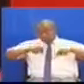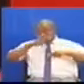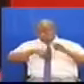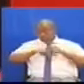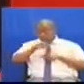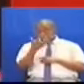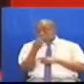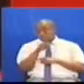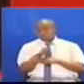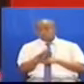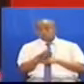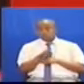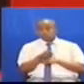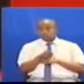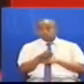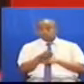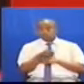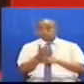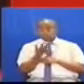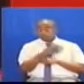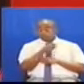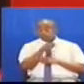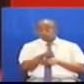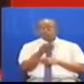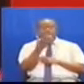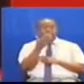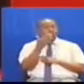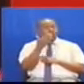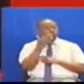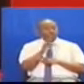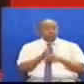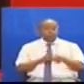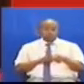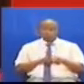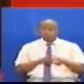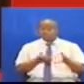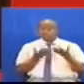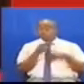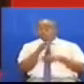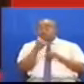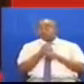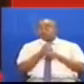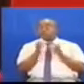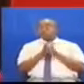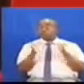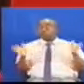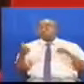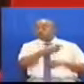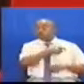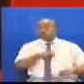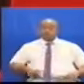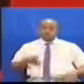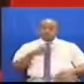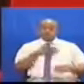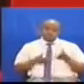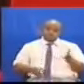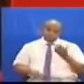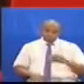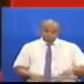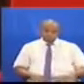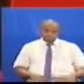tano, wizara hii ni muhimu sana, na hasa kutokana na kazi kubwa aliyofanya rais wetu.